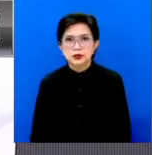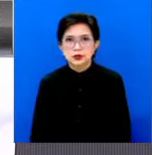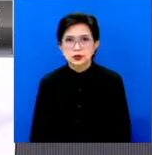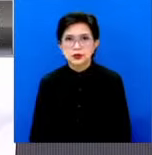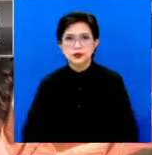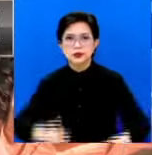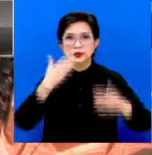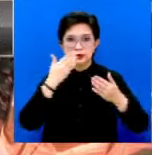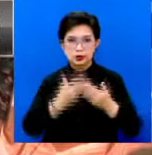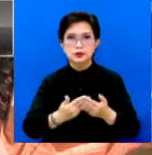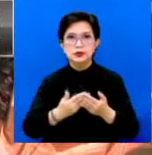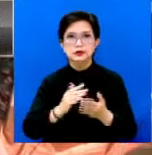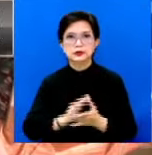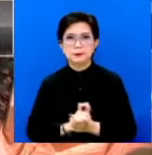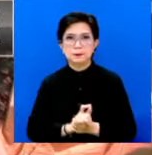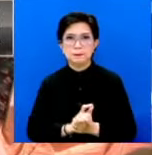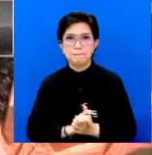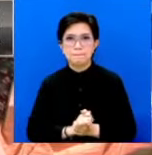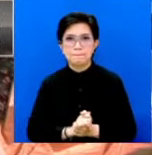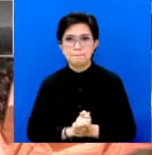Terima kasih.